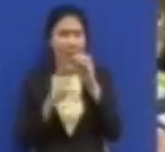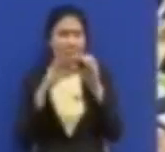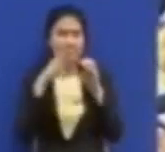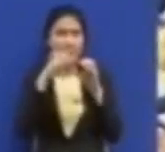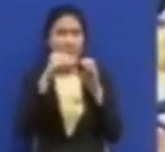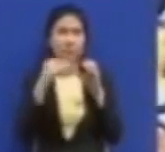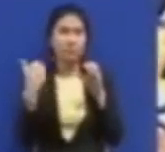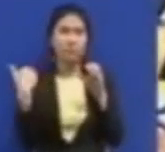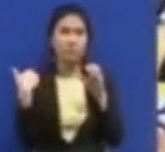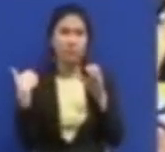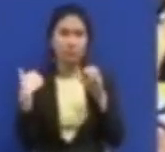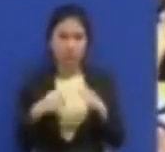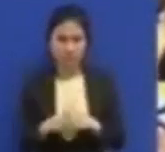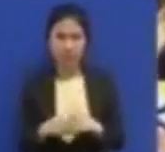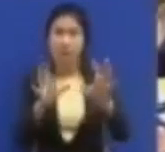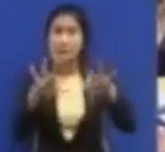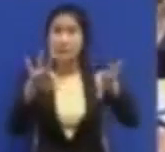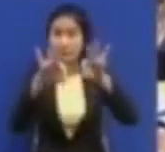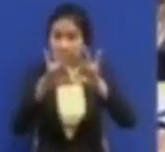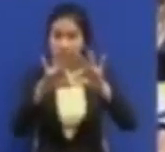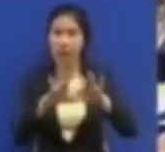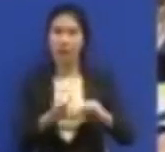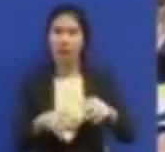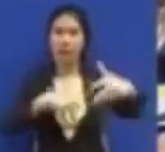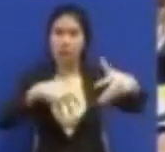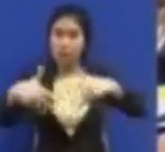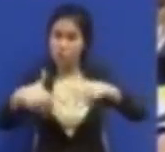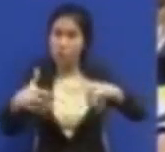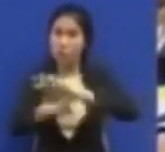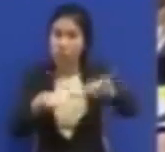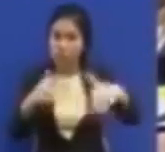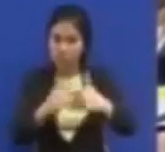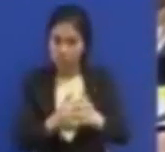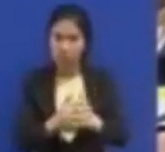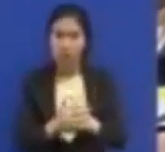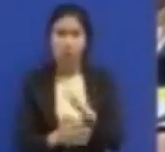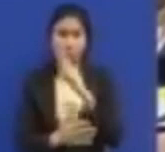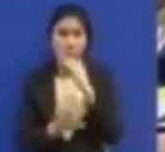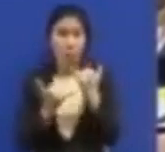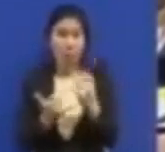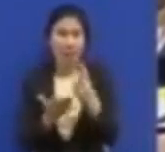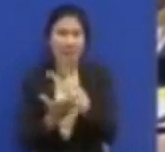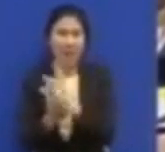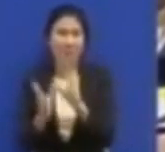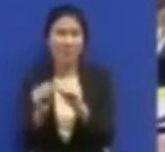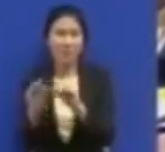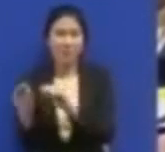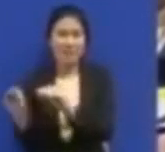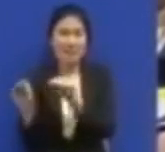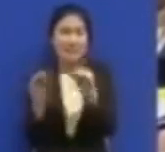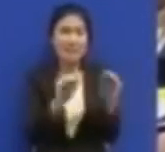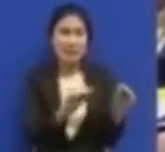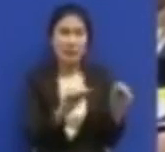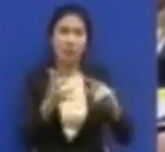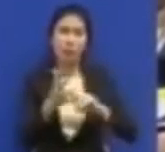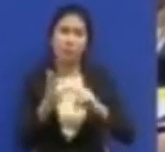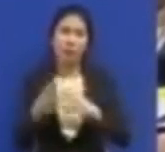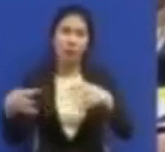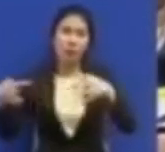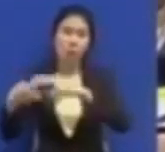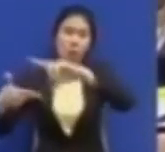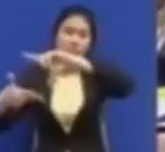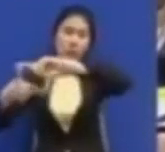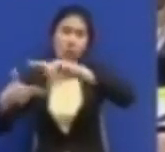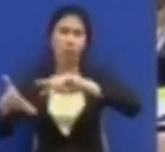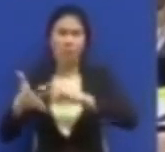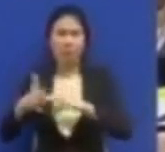เพราะฉะนั้นย้ำกับพี่น้องประชาชนทั้งประเทศนะครับว่าถ้าวันนี้เลื่อนหมายความว่าพรรคพลังประชารัฐไม่พร้อม